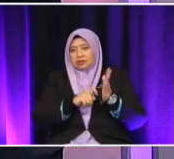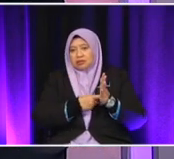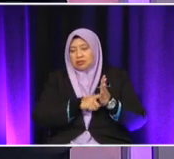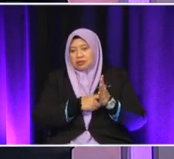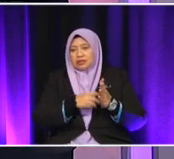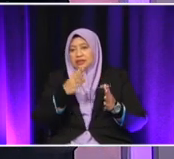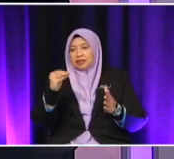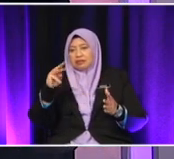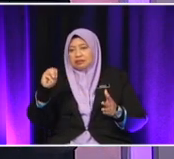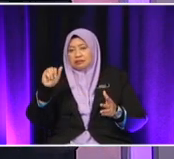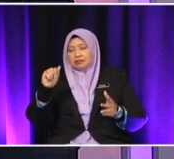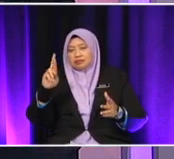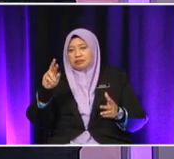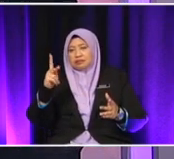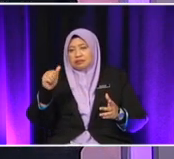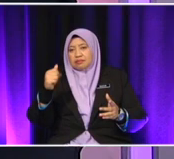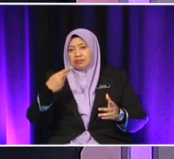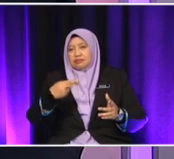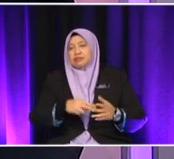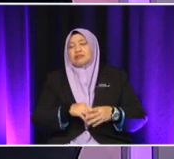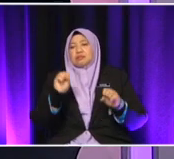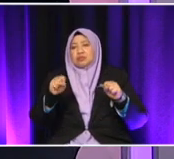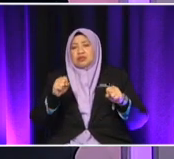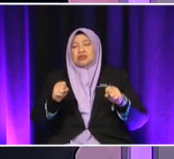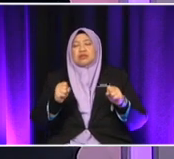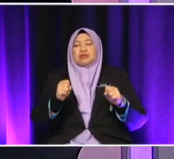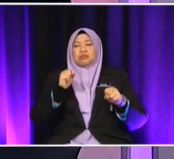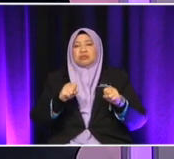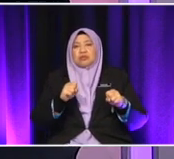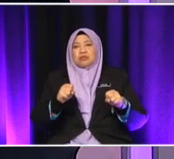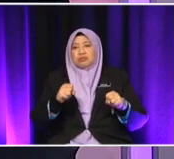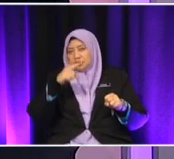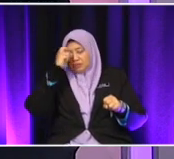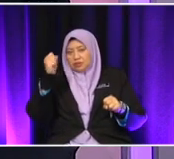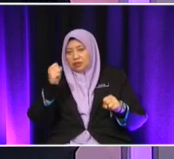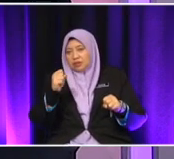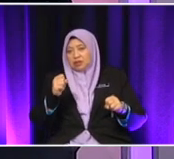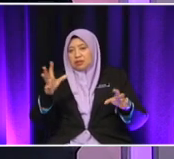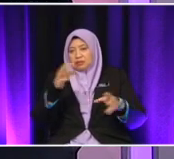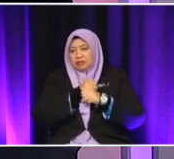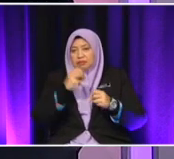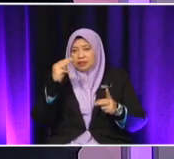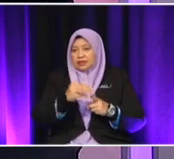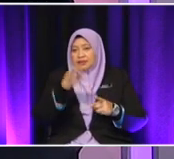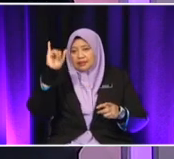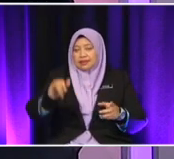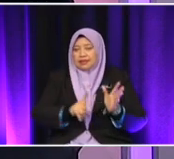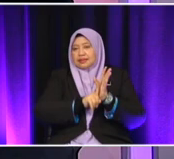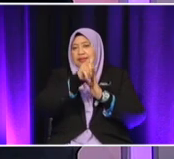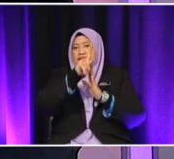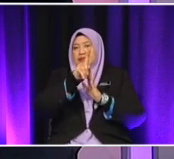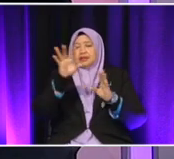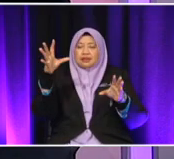kamarkah di dalam soal last sebenarnya boleh menyebabkan kita mendapat marka yang tinggi di dalam